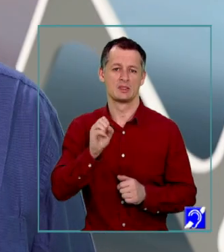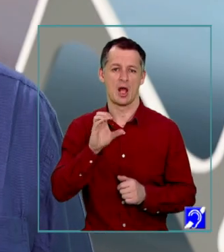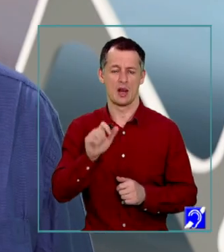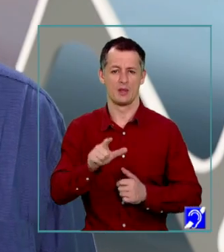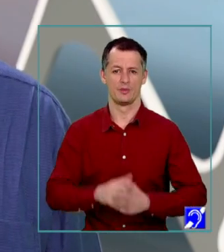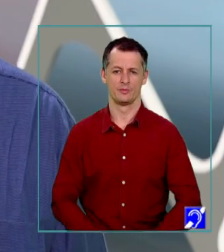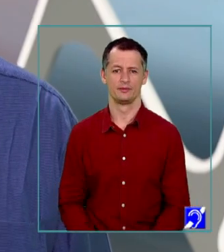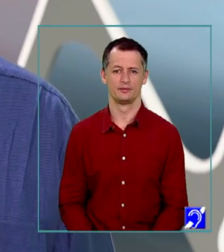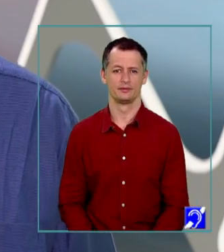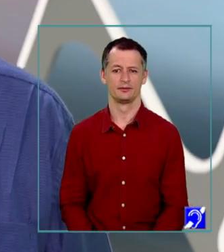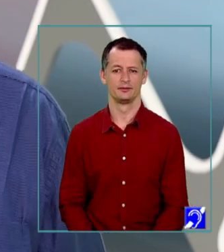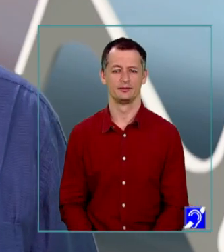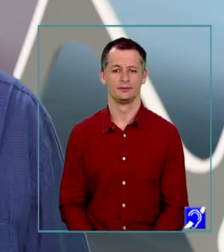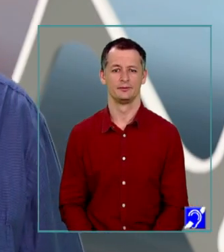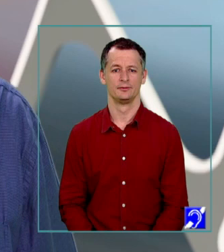o să